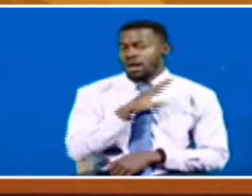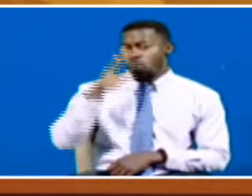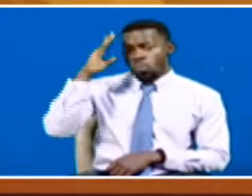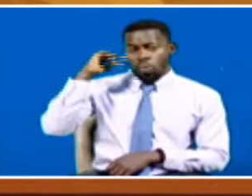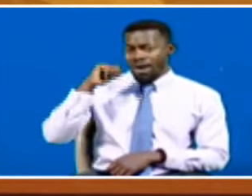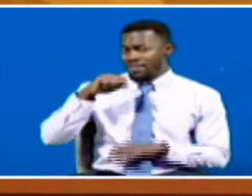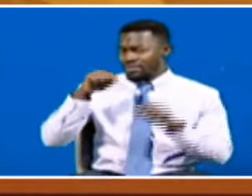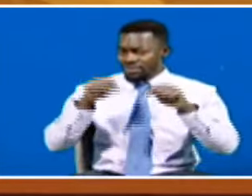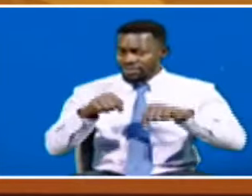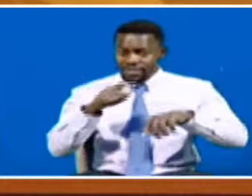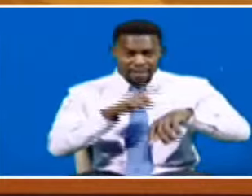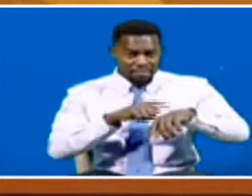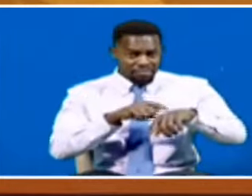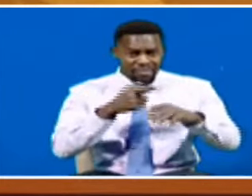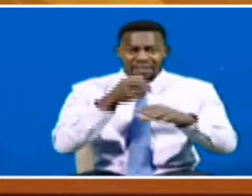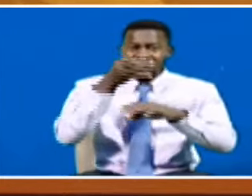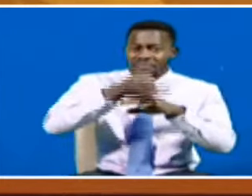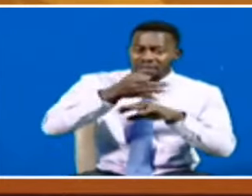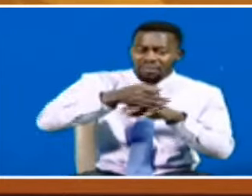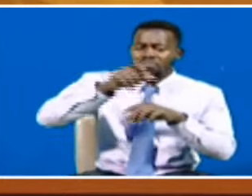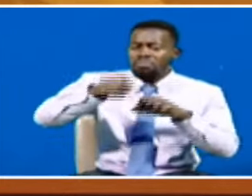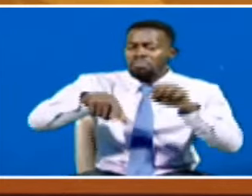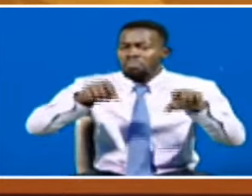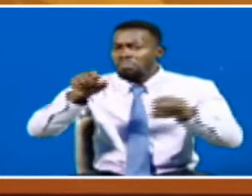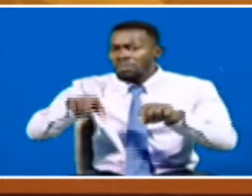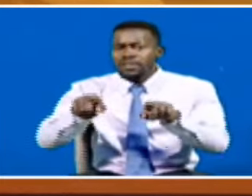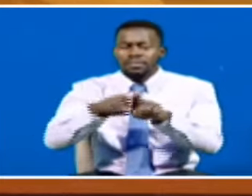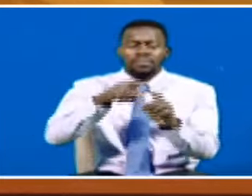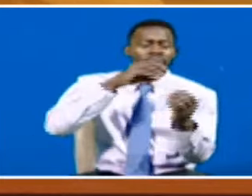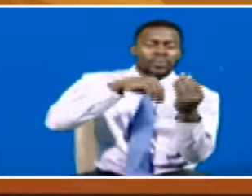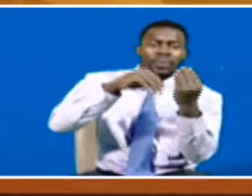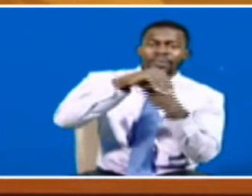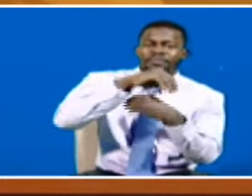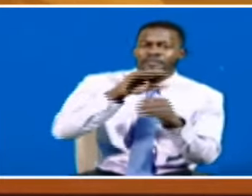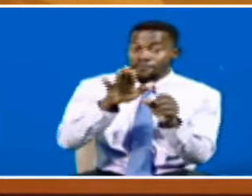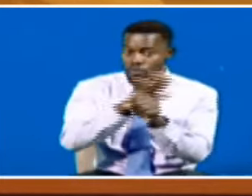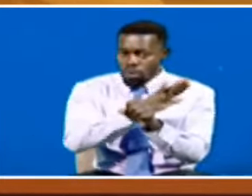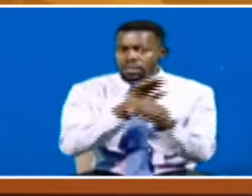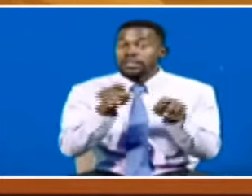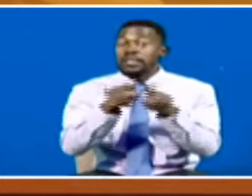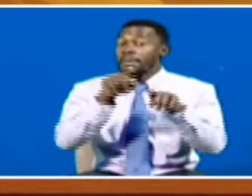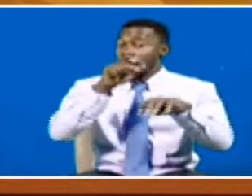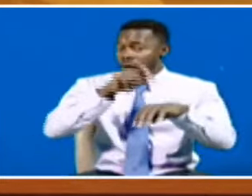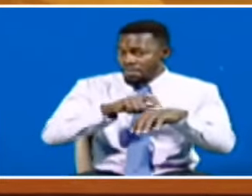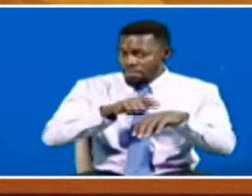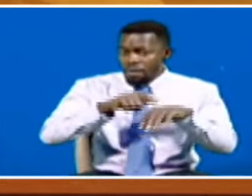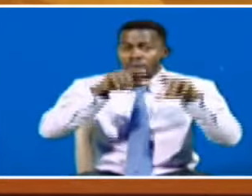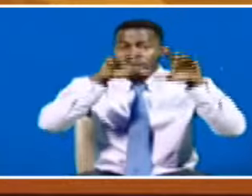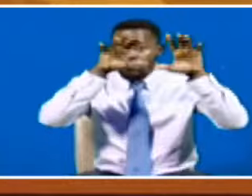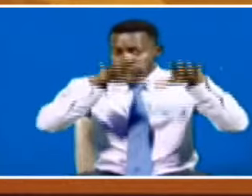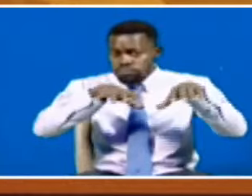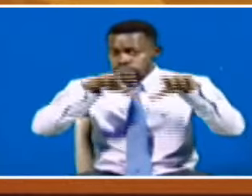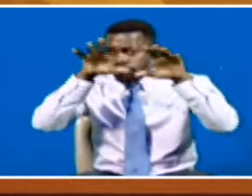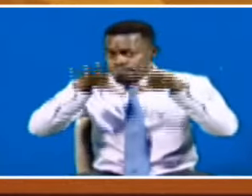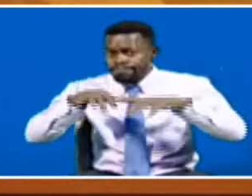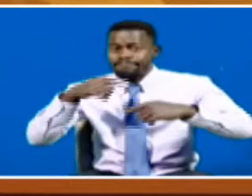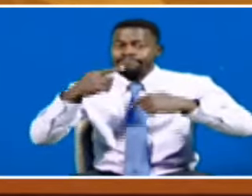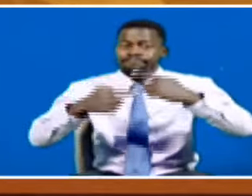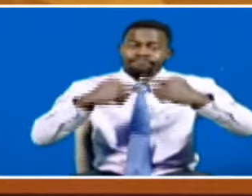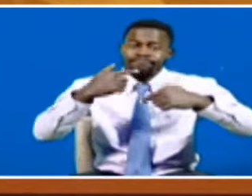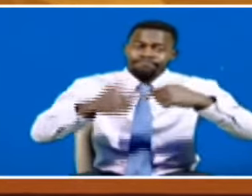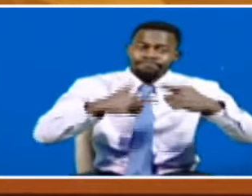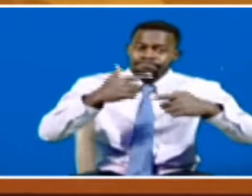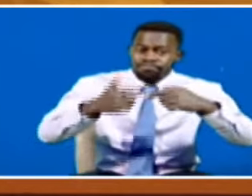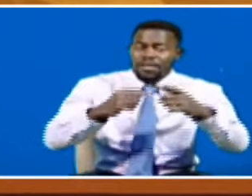uwepo wa mbolea gushi na uhaba wa mbegu haswa za mahindi. Haya yanajiri huku mvua ya kiwango cha wastani ikiendelea kunyesha